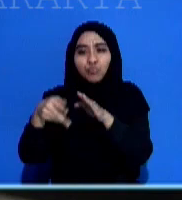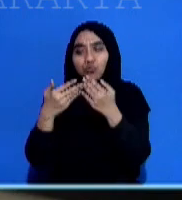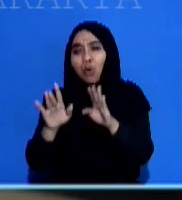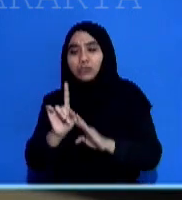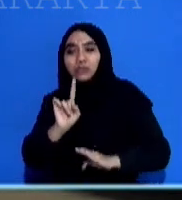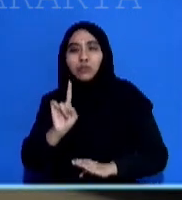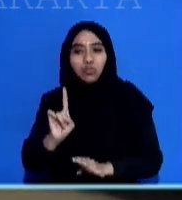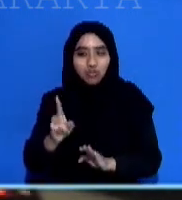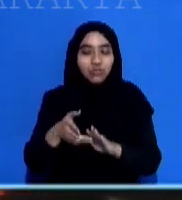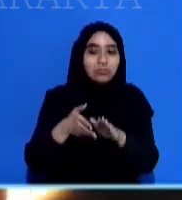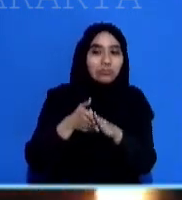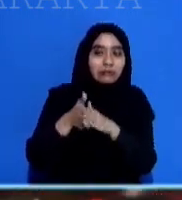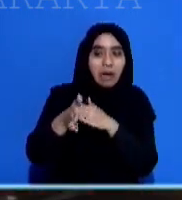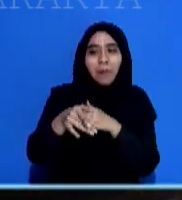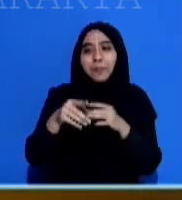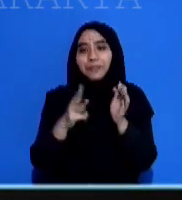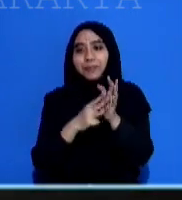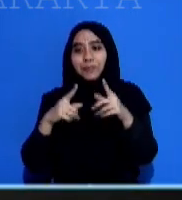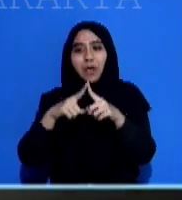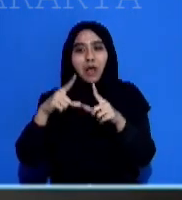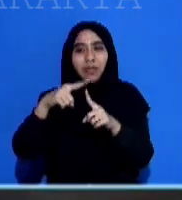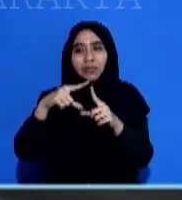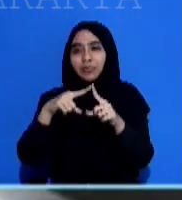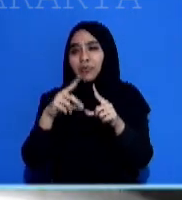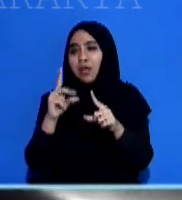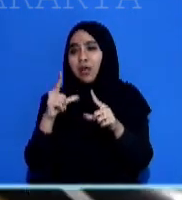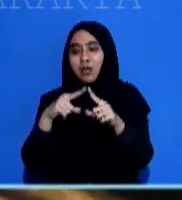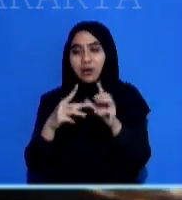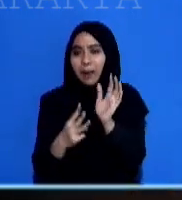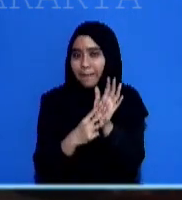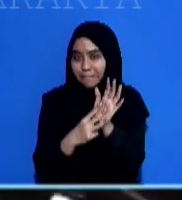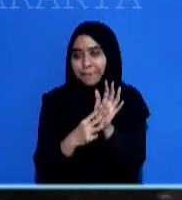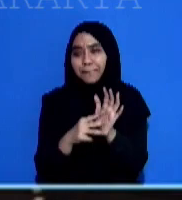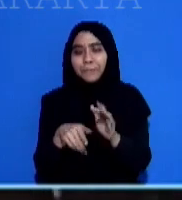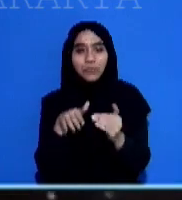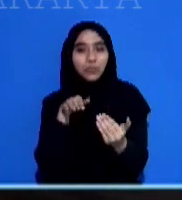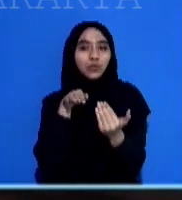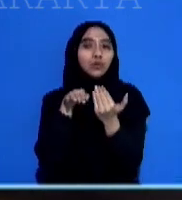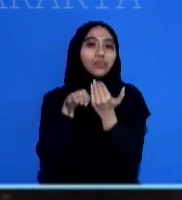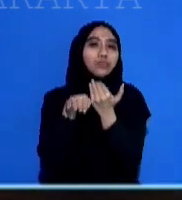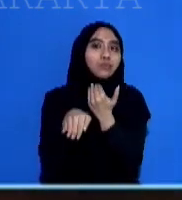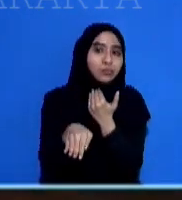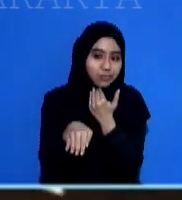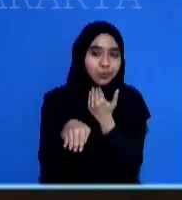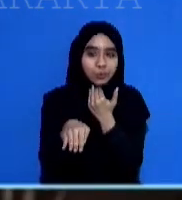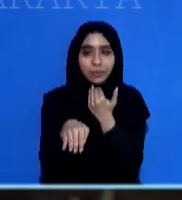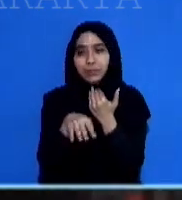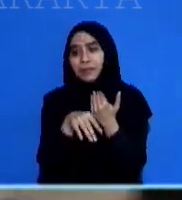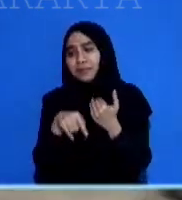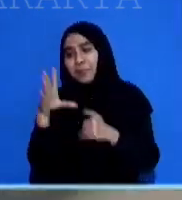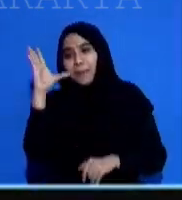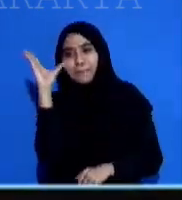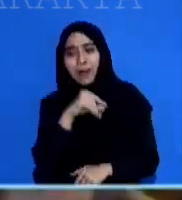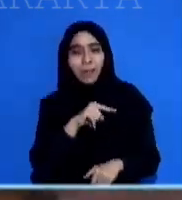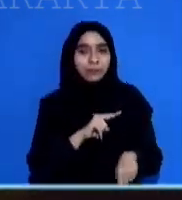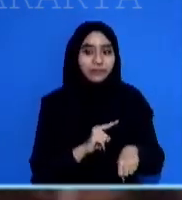Jalan Mataram untuk memastikan pergerakan kendaraan terus mengalir car free night atau malam bebas kendaraan pukul